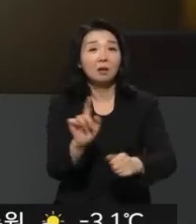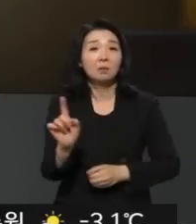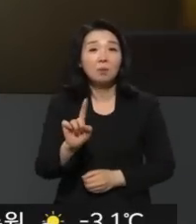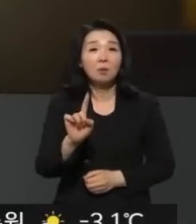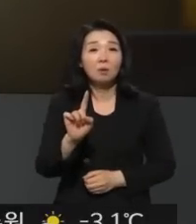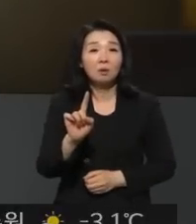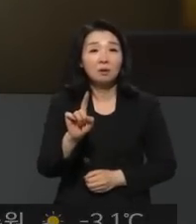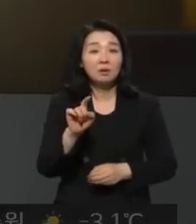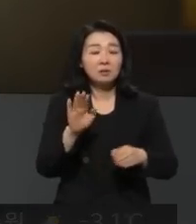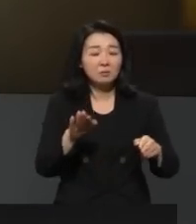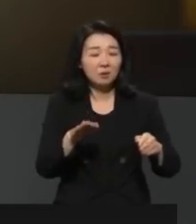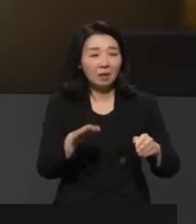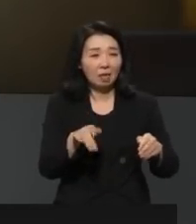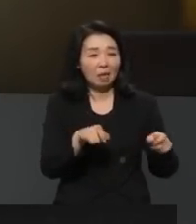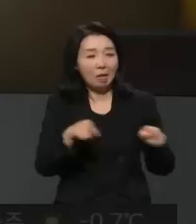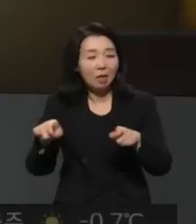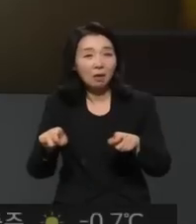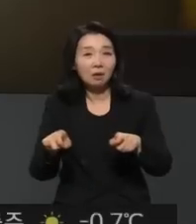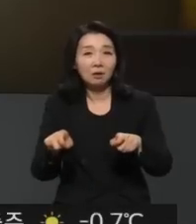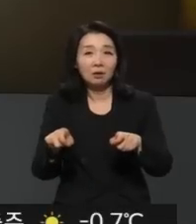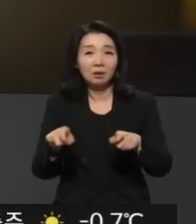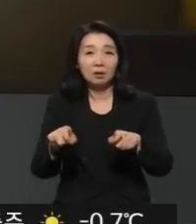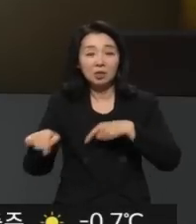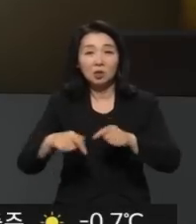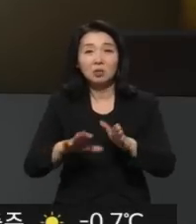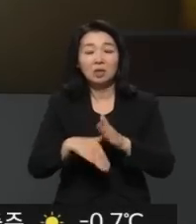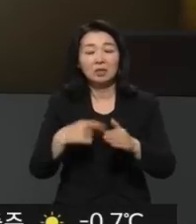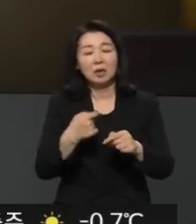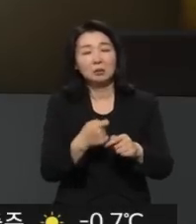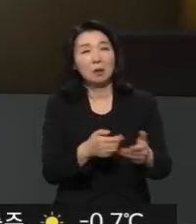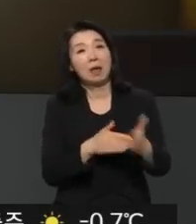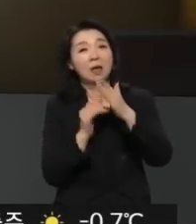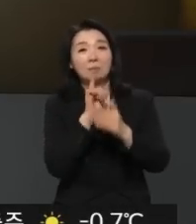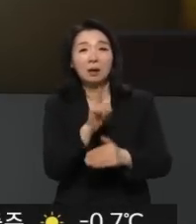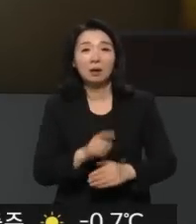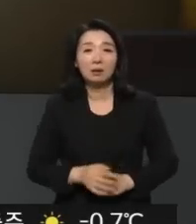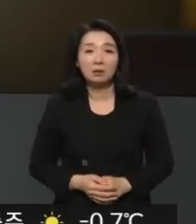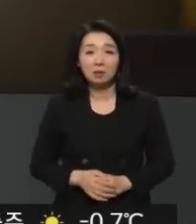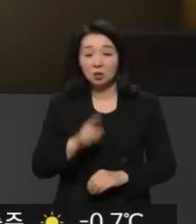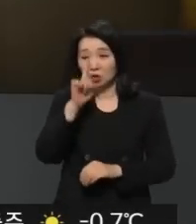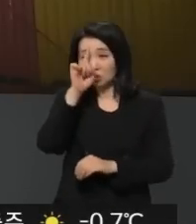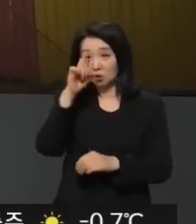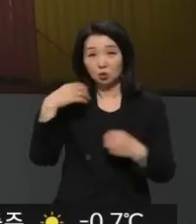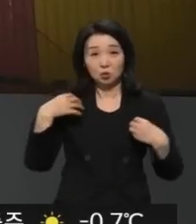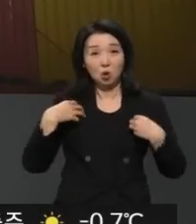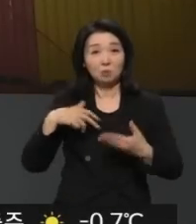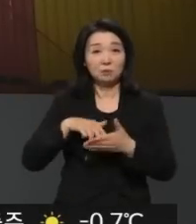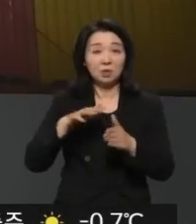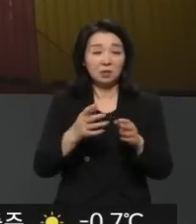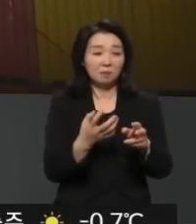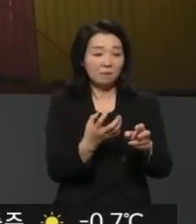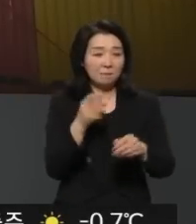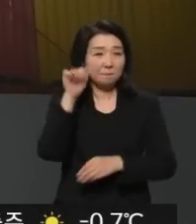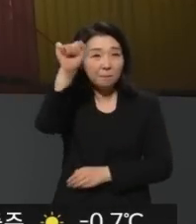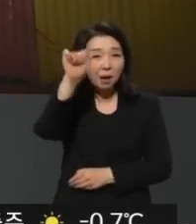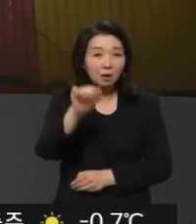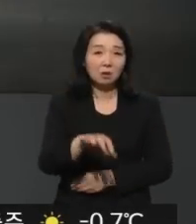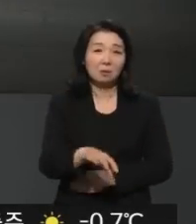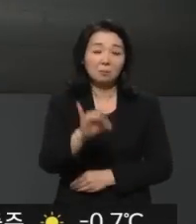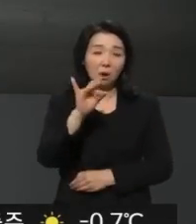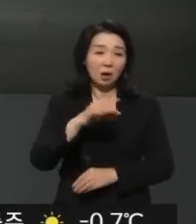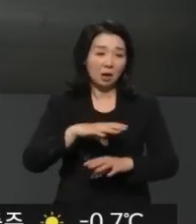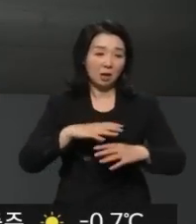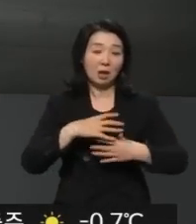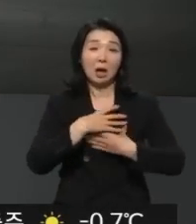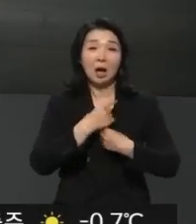이번에 밀리면 임기 내내 밀린다고 생각한다는 분석 나오는데요. 정부는 여기에 따라 이번 사업의 단초가 된